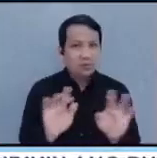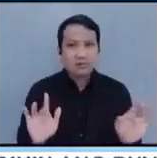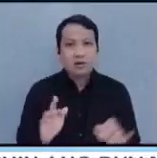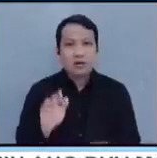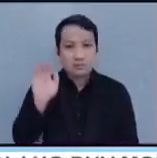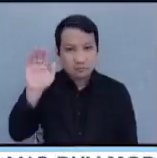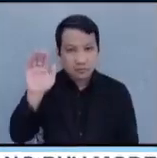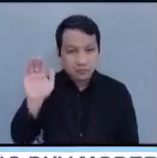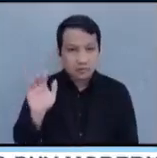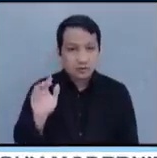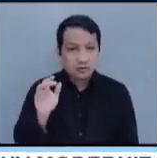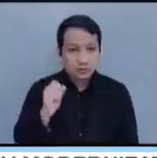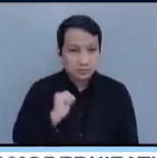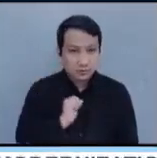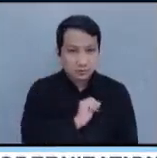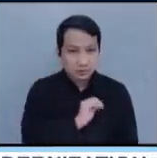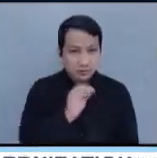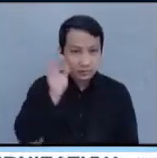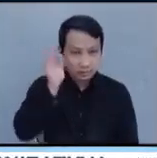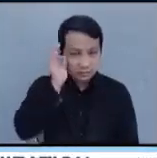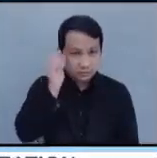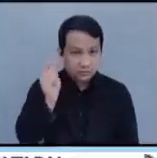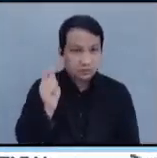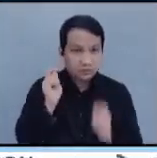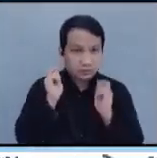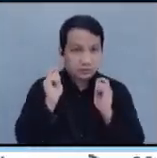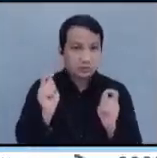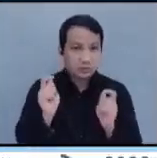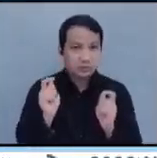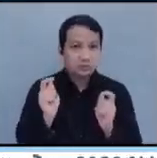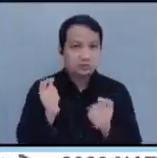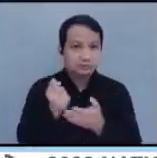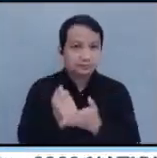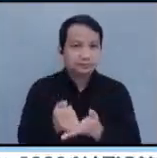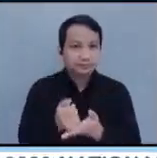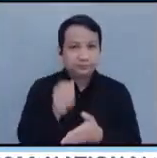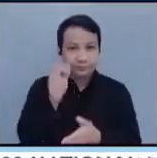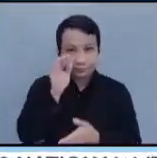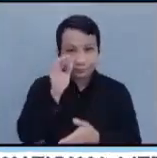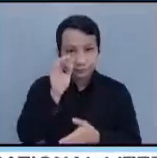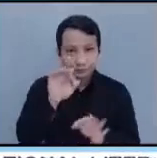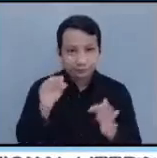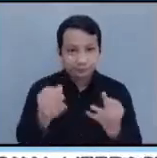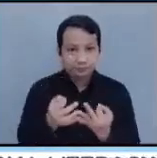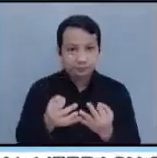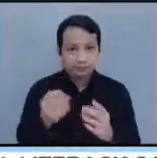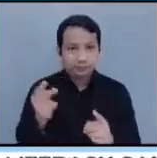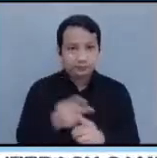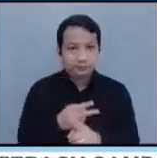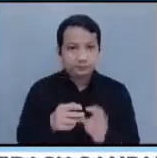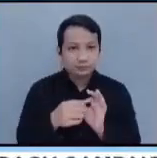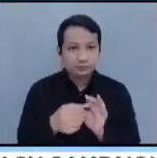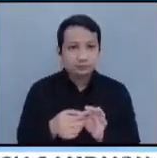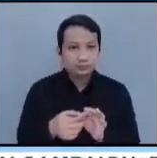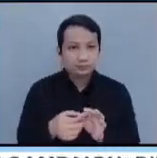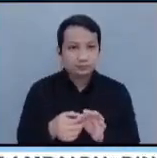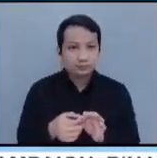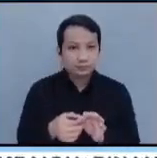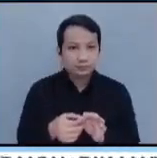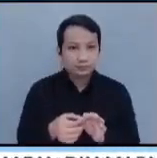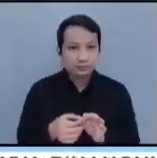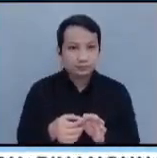Francis Tolentino ng agarang tulong para sa mga pamilya ng biktima n Hindi naman binabaliwala ang International